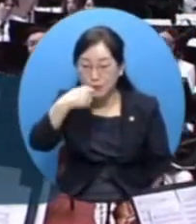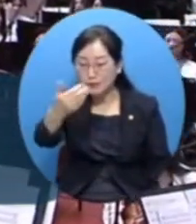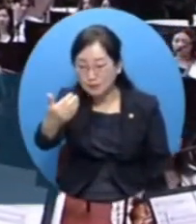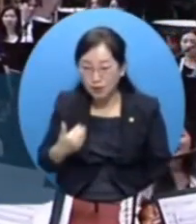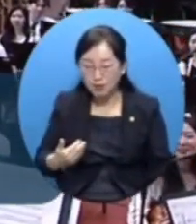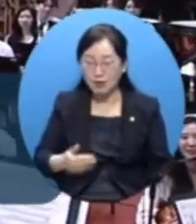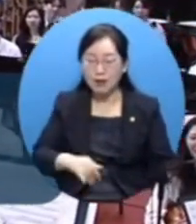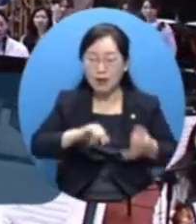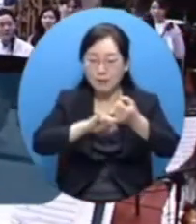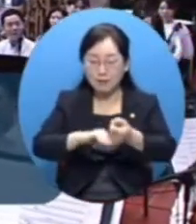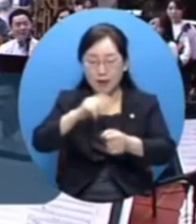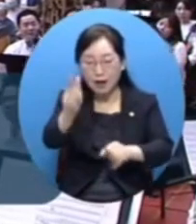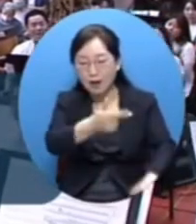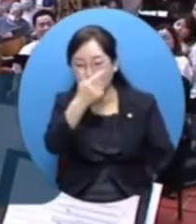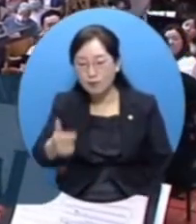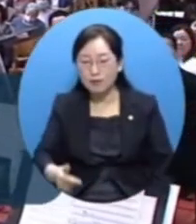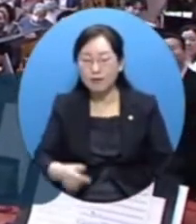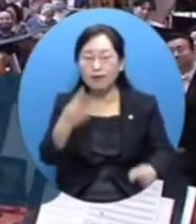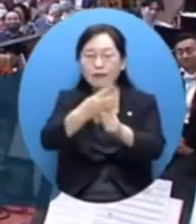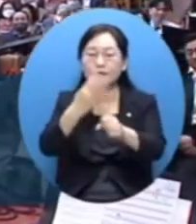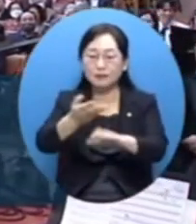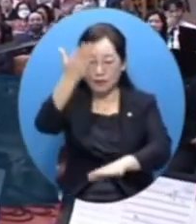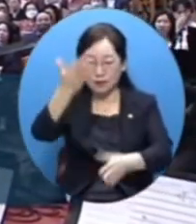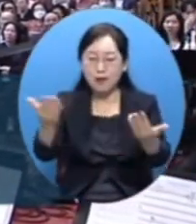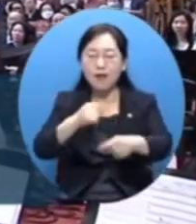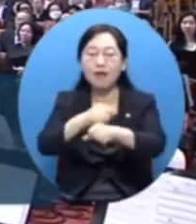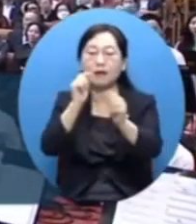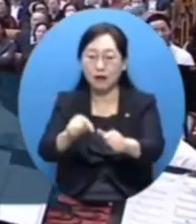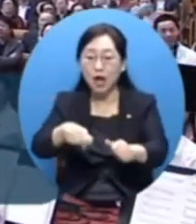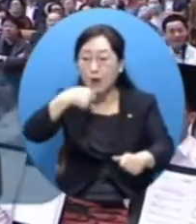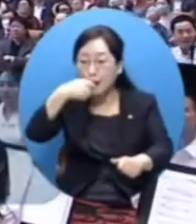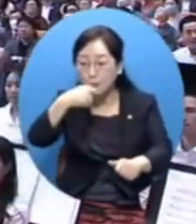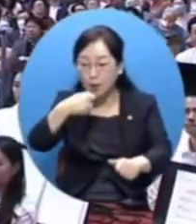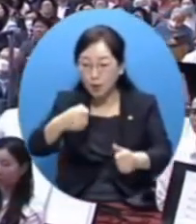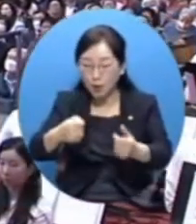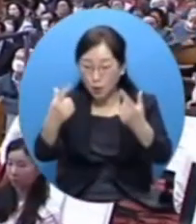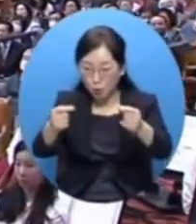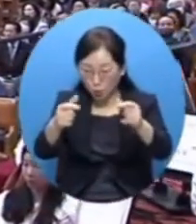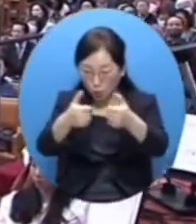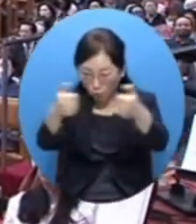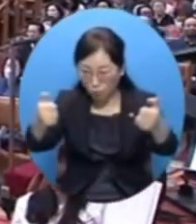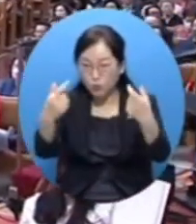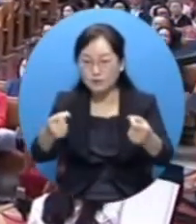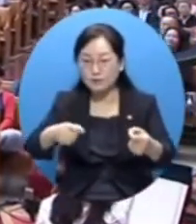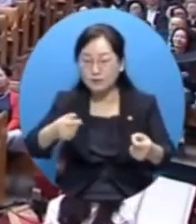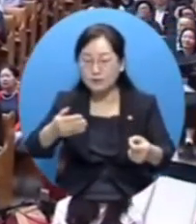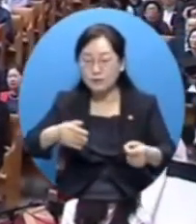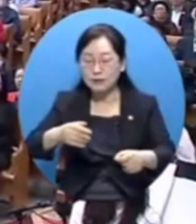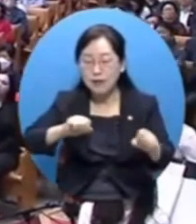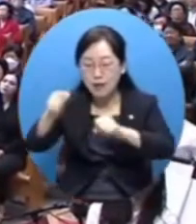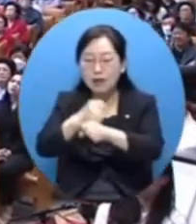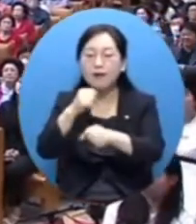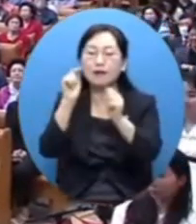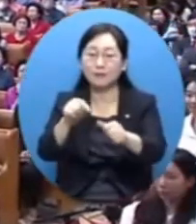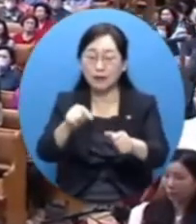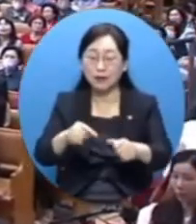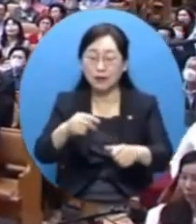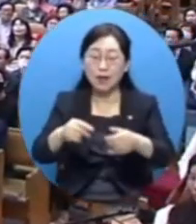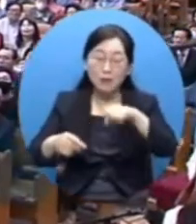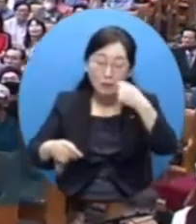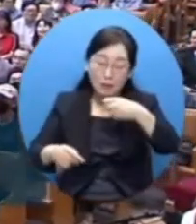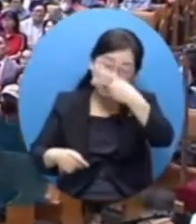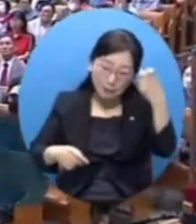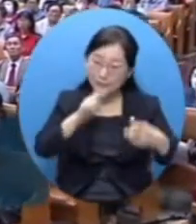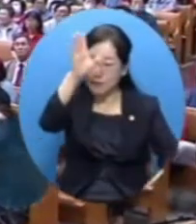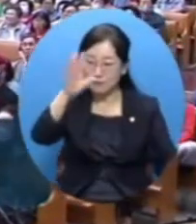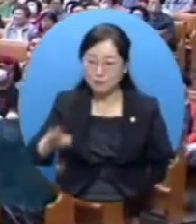반드시네 시간씩 일하자 밥을 먹었으면 밥 먹은만큼 일을 하라는 것입니다 밥 먹고 잠만 자면 안 됩니다 새술 할 때